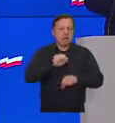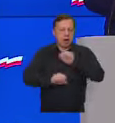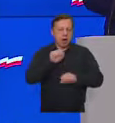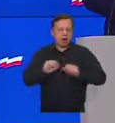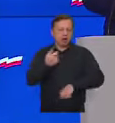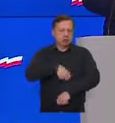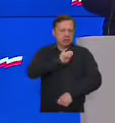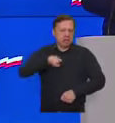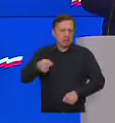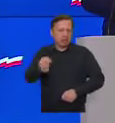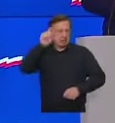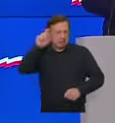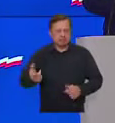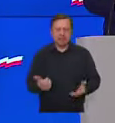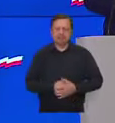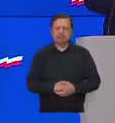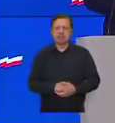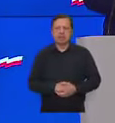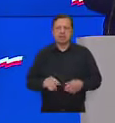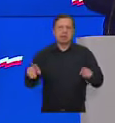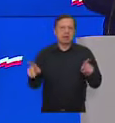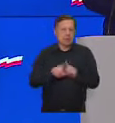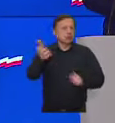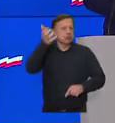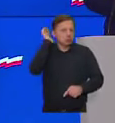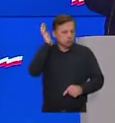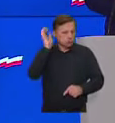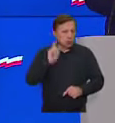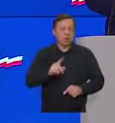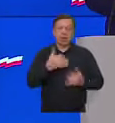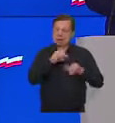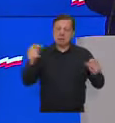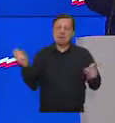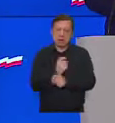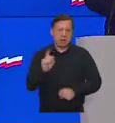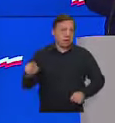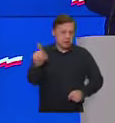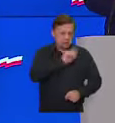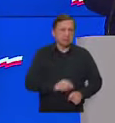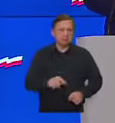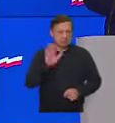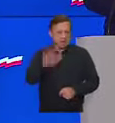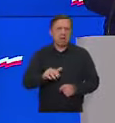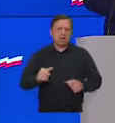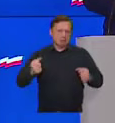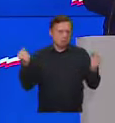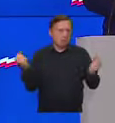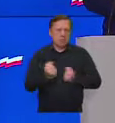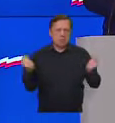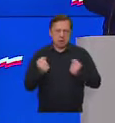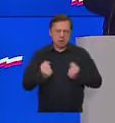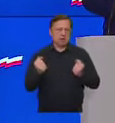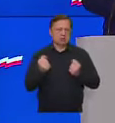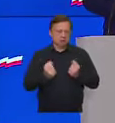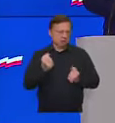Francuzom, Niemcom, ale także Czechom i w innych krajach, które doświadczają bardzo głębokiego